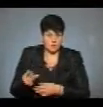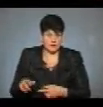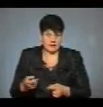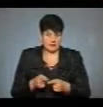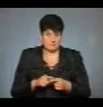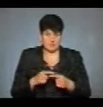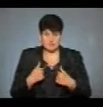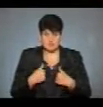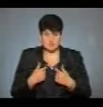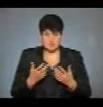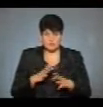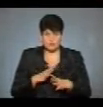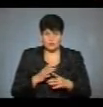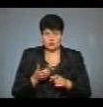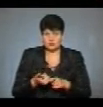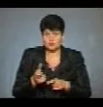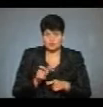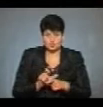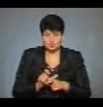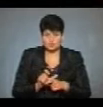це було дуже